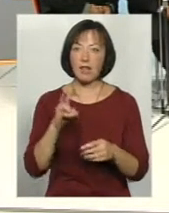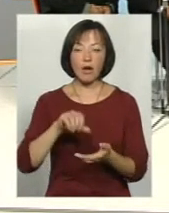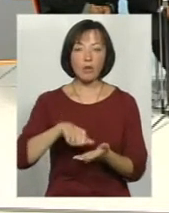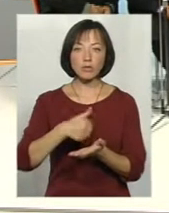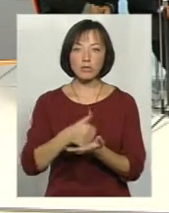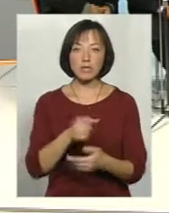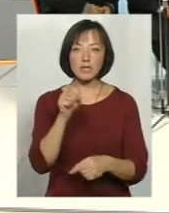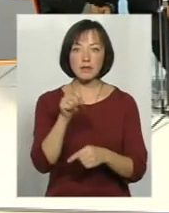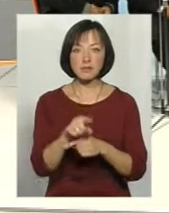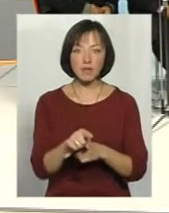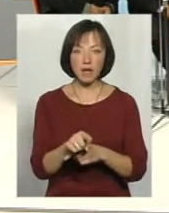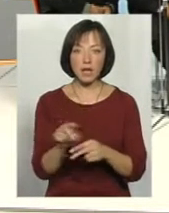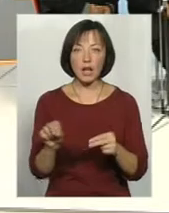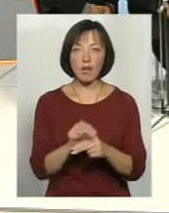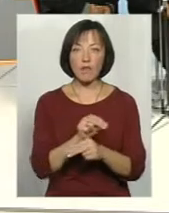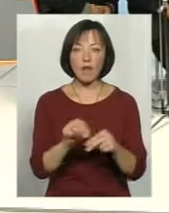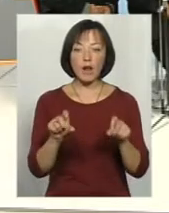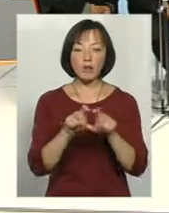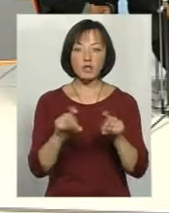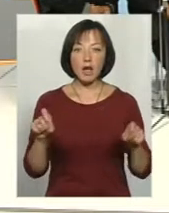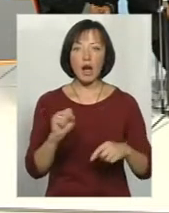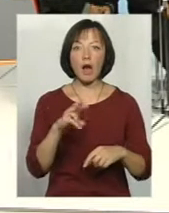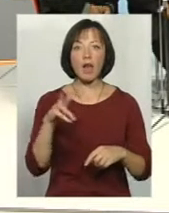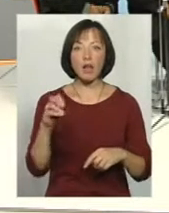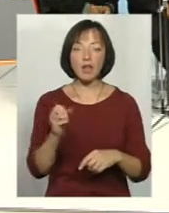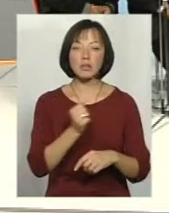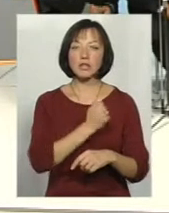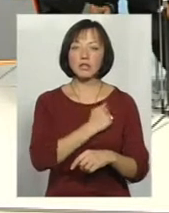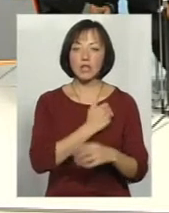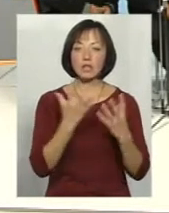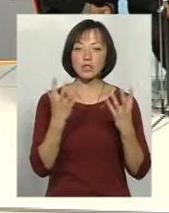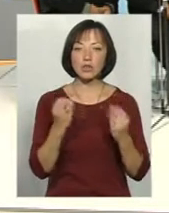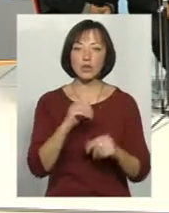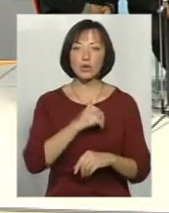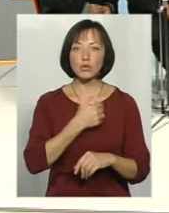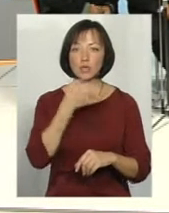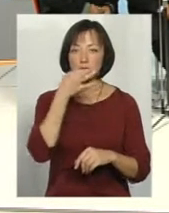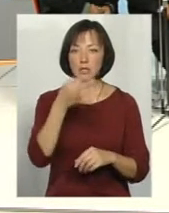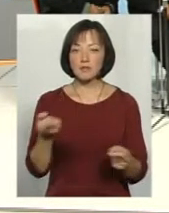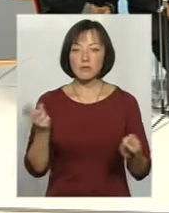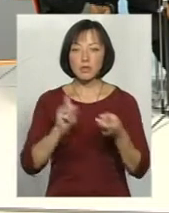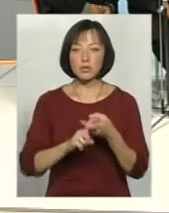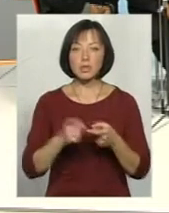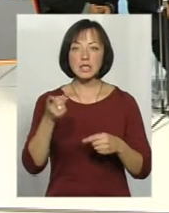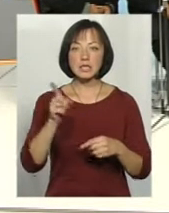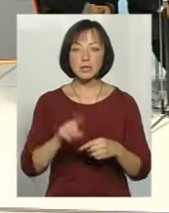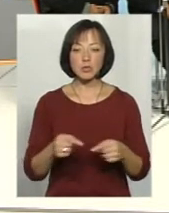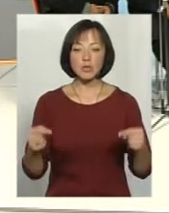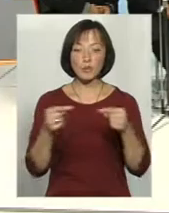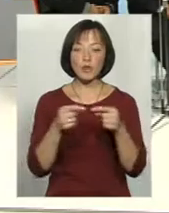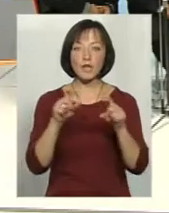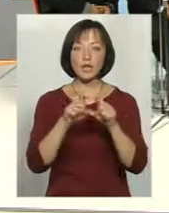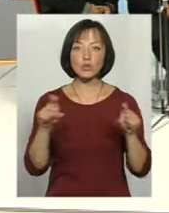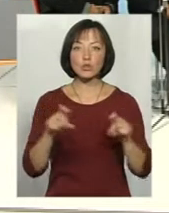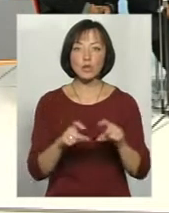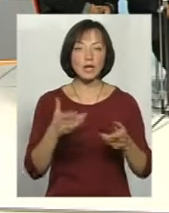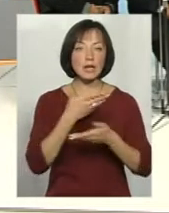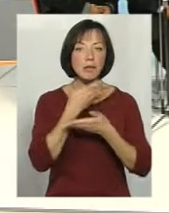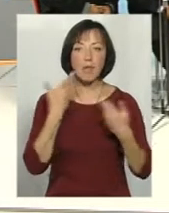завдання лікувального закладу. Але, на жаль, ще раз хочу сказати, в зв'язку з тим, що відповідні структури не